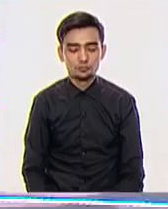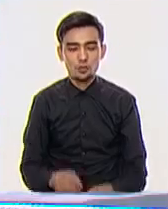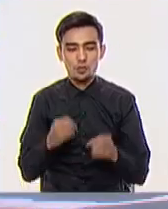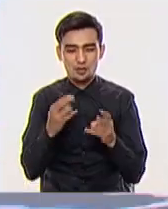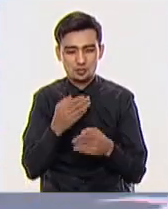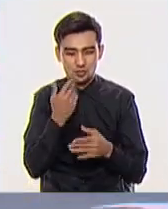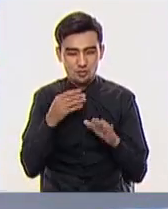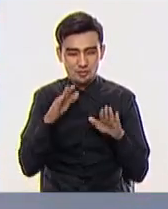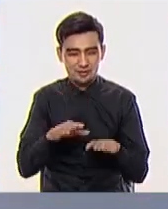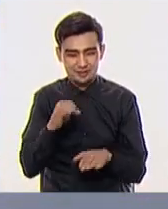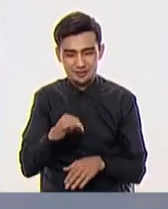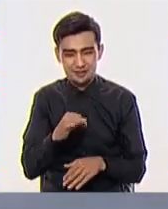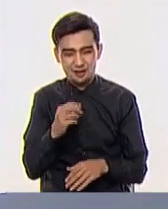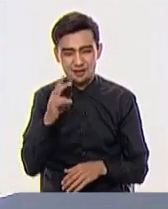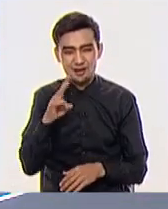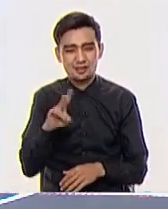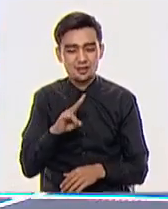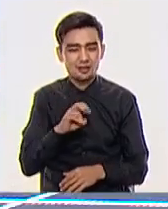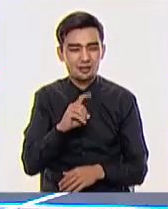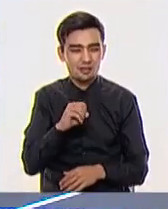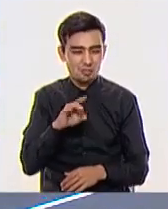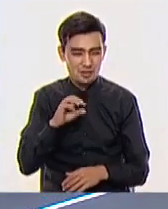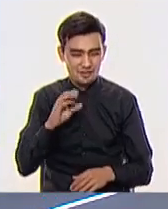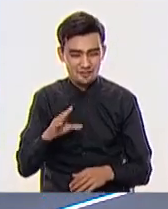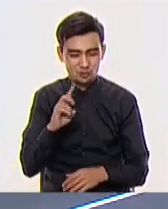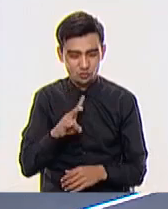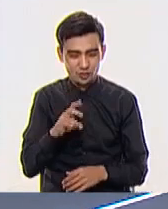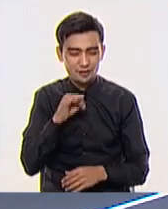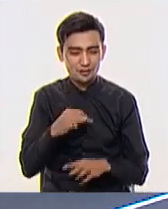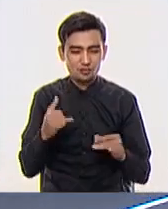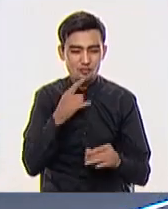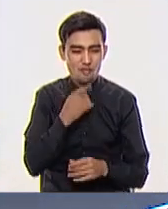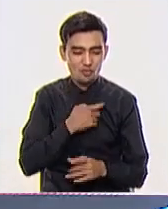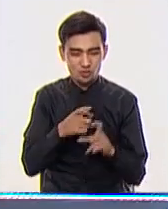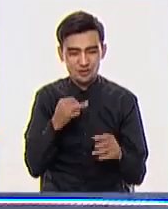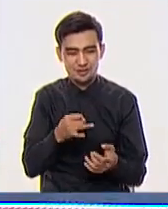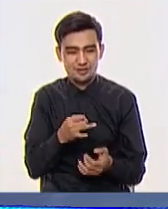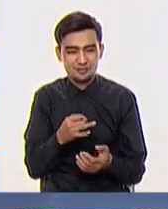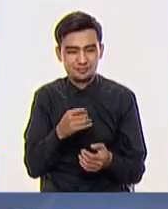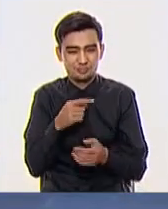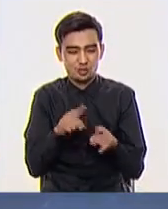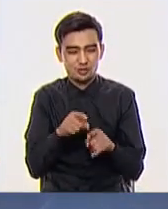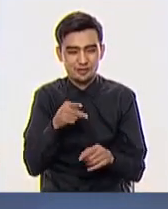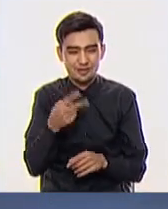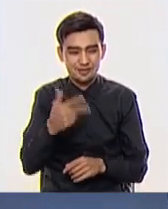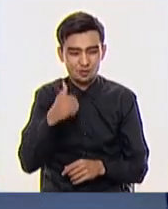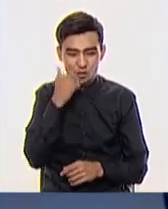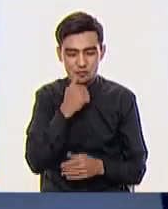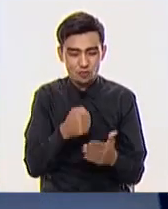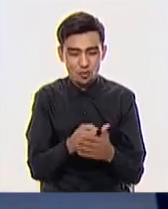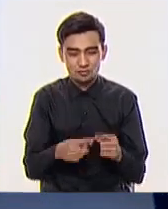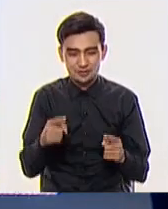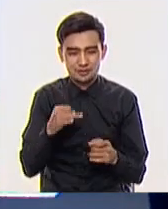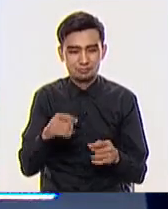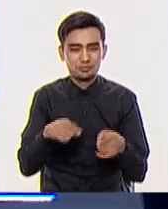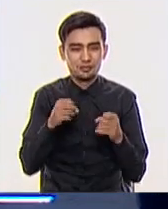Қауіпсіздік кеңесінің төрағасы Нұрсұлтан Назарбаев бүгін қарулы күштер мен әскери құрылымдарды 2030 жылға дейін құру және дамыту